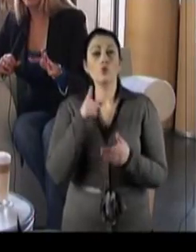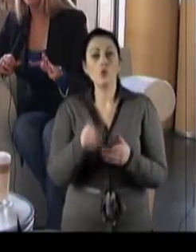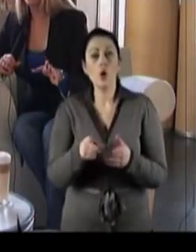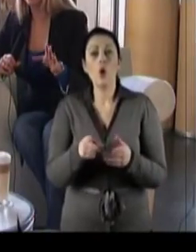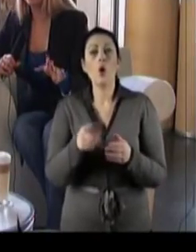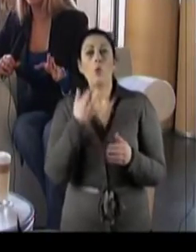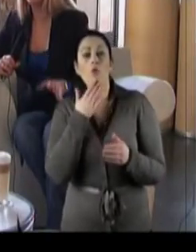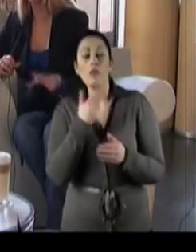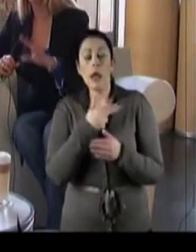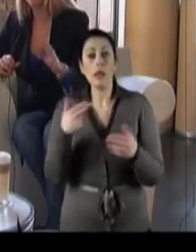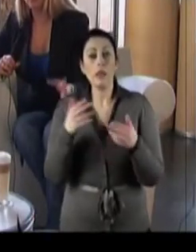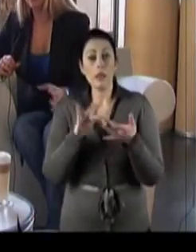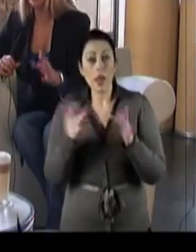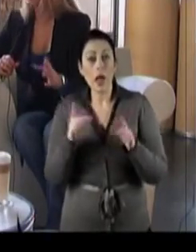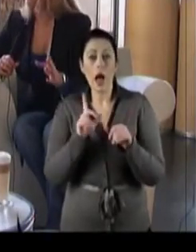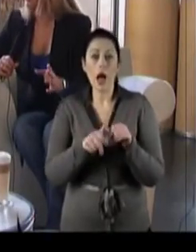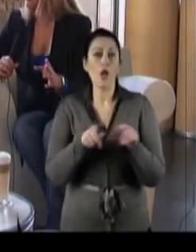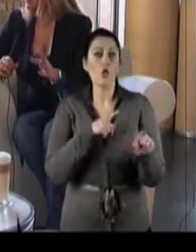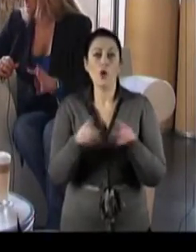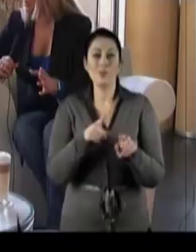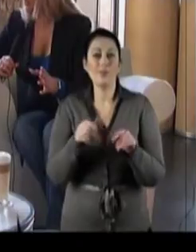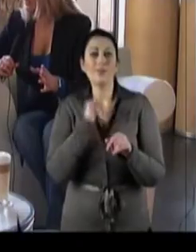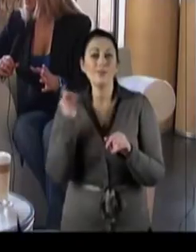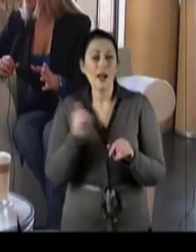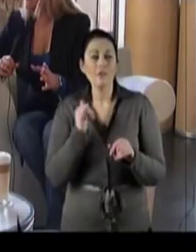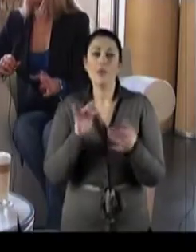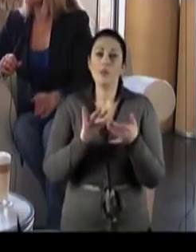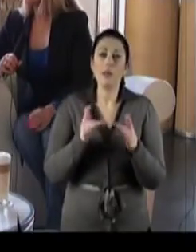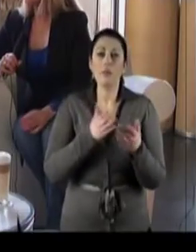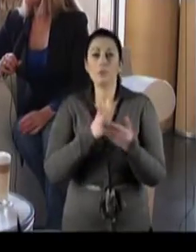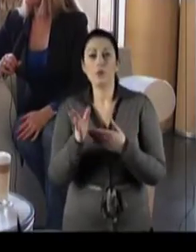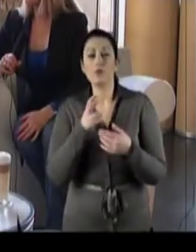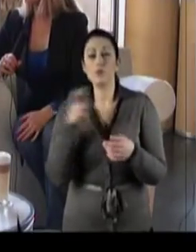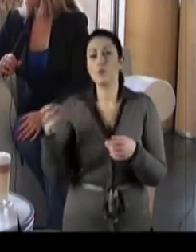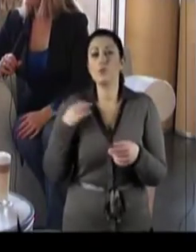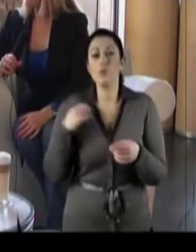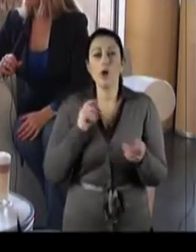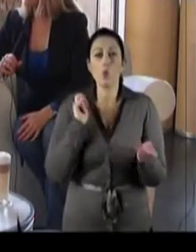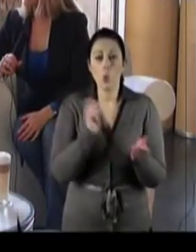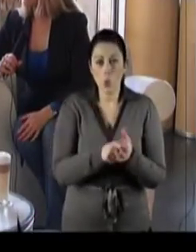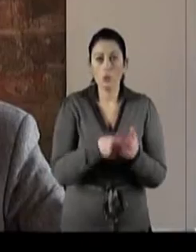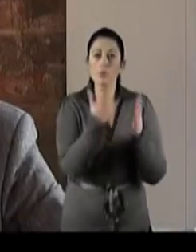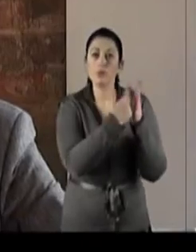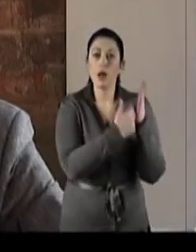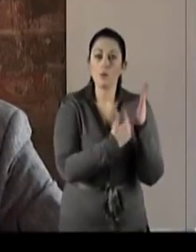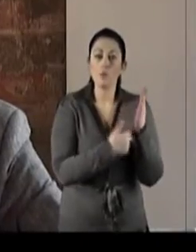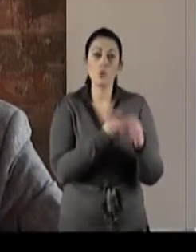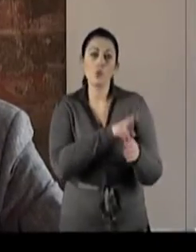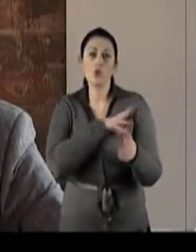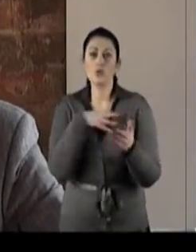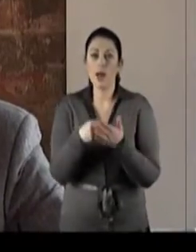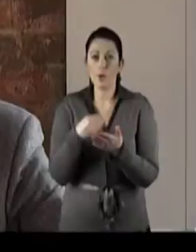zakupach internetowych, ale to dotyczy w ogóle całego obrotu handlu, tak? Tak, no to nie są wyłącznie